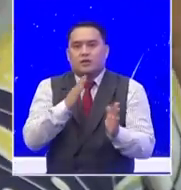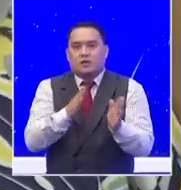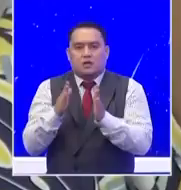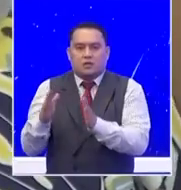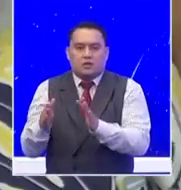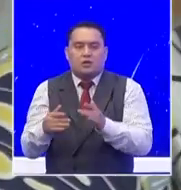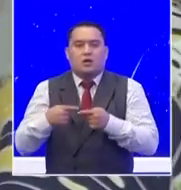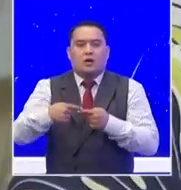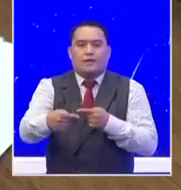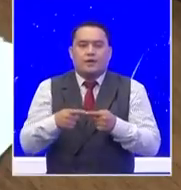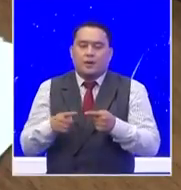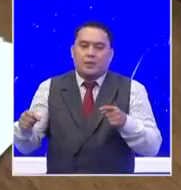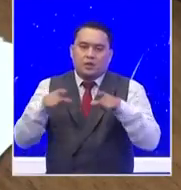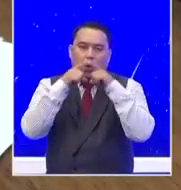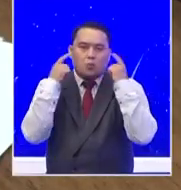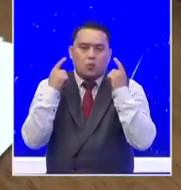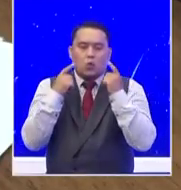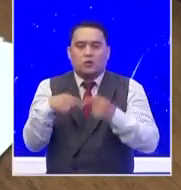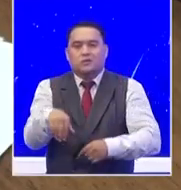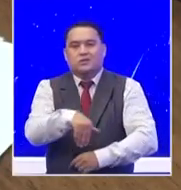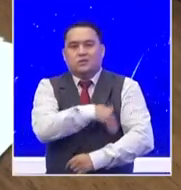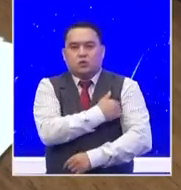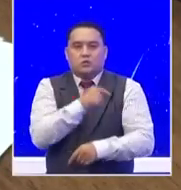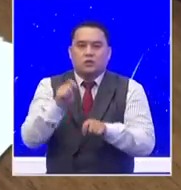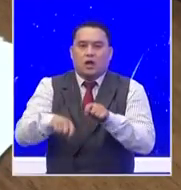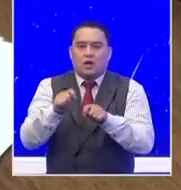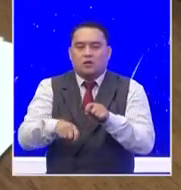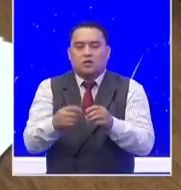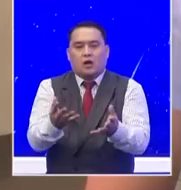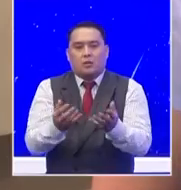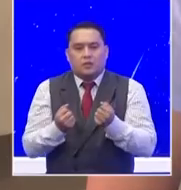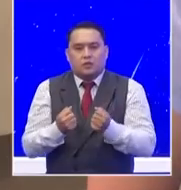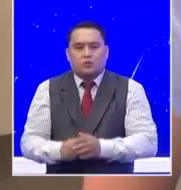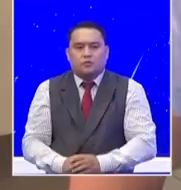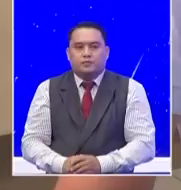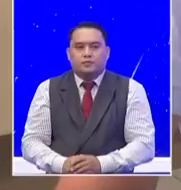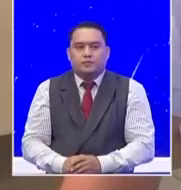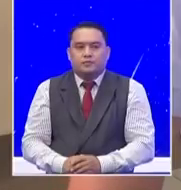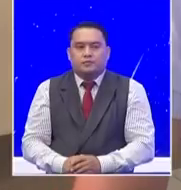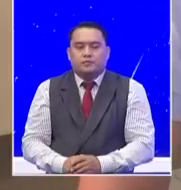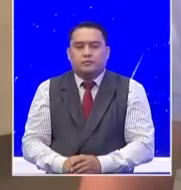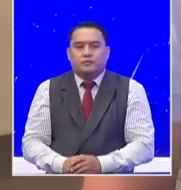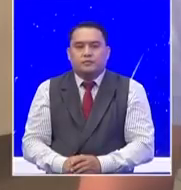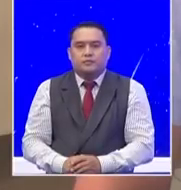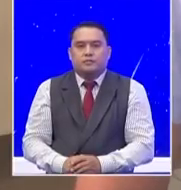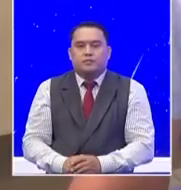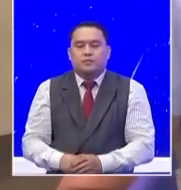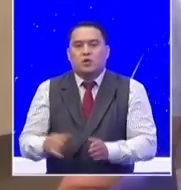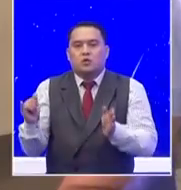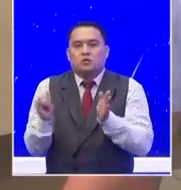Әлеуметтік арақашықтық, бетперде, қызуды тексеру сынды тәртіппен қабылдануда. Кіреберістегі арақашықтық